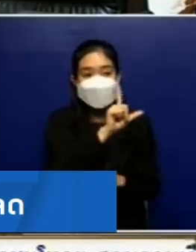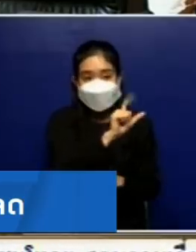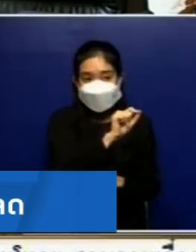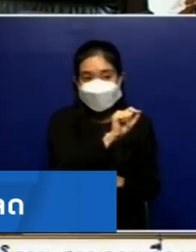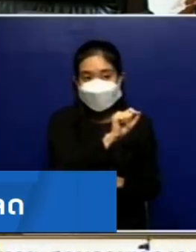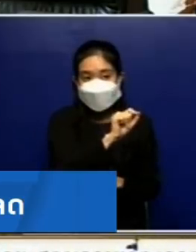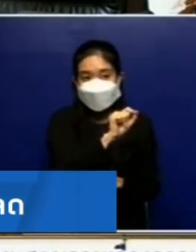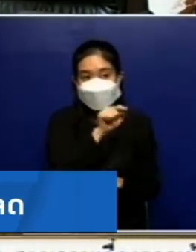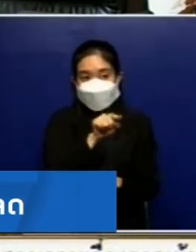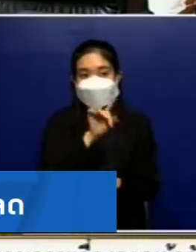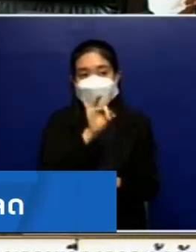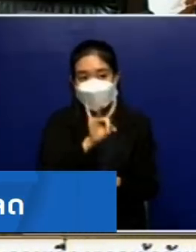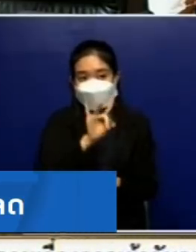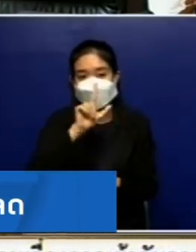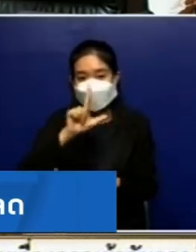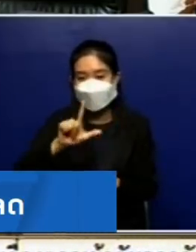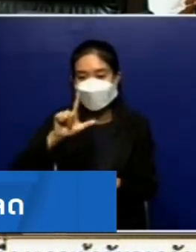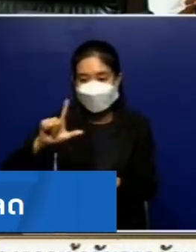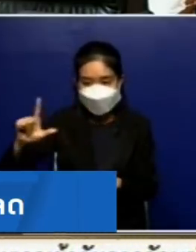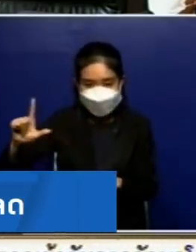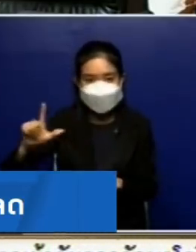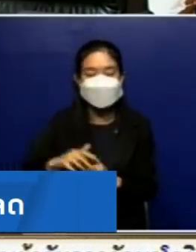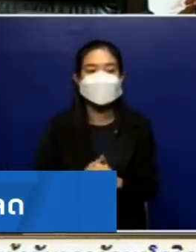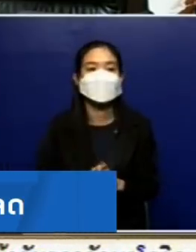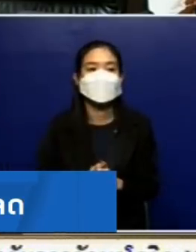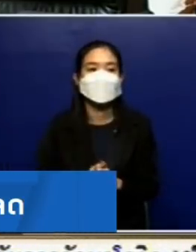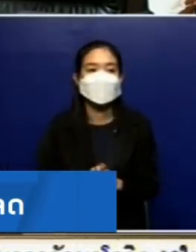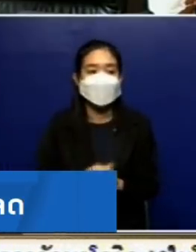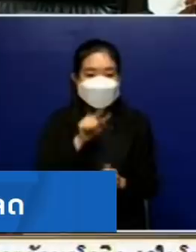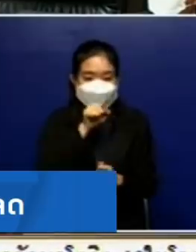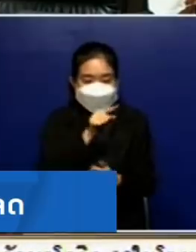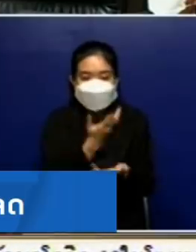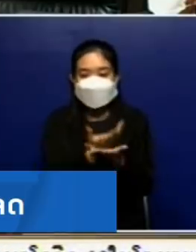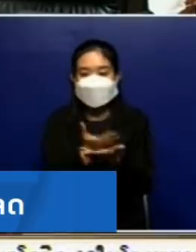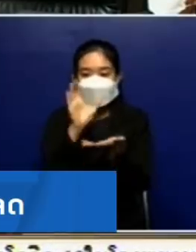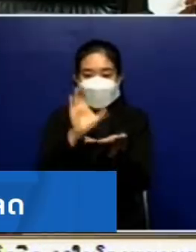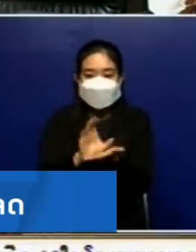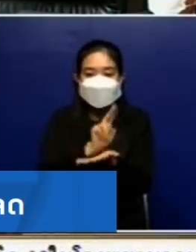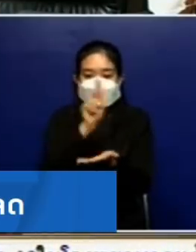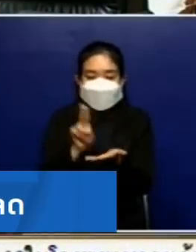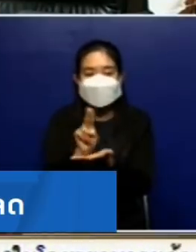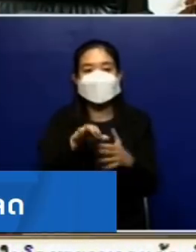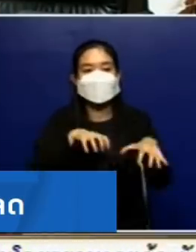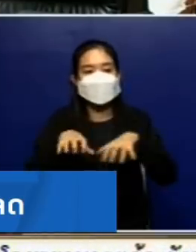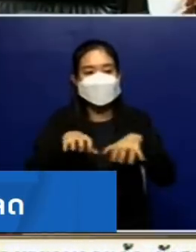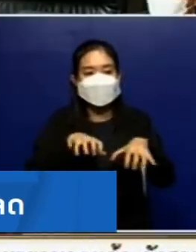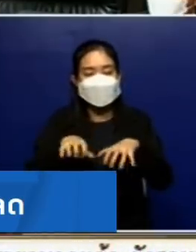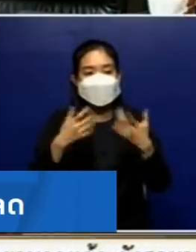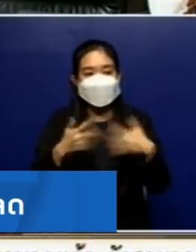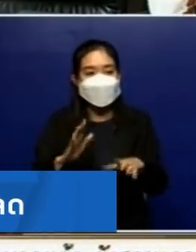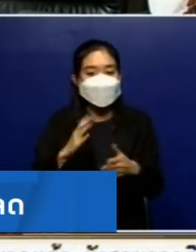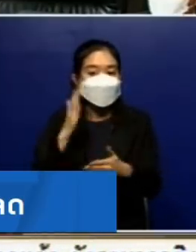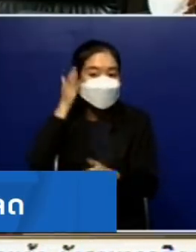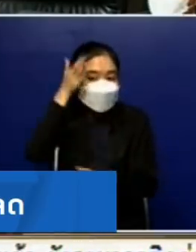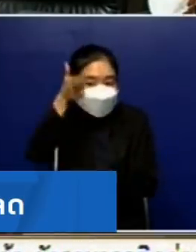20.8 ล้านล้านบาทและกำลังจะใช้อีกในปี2565อีก 3.1 ล้านบาทแ